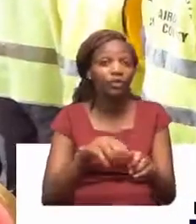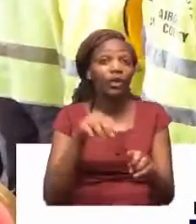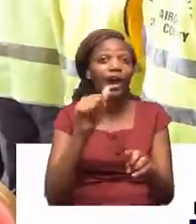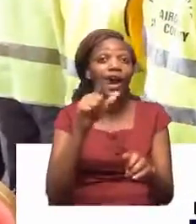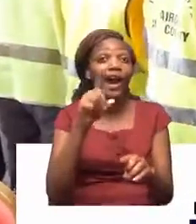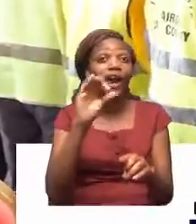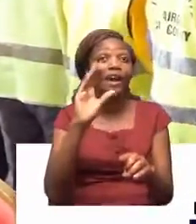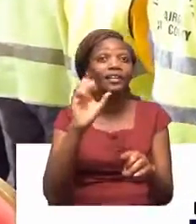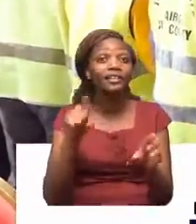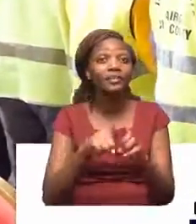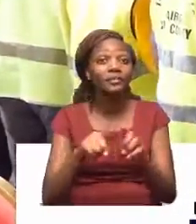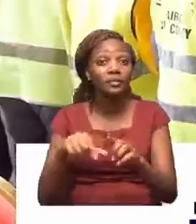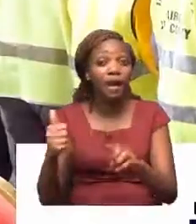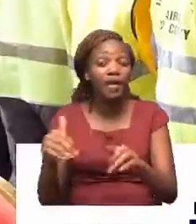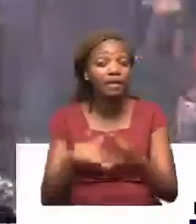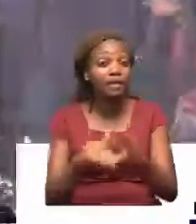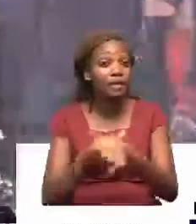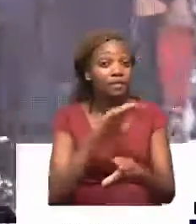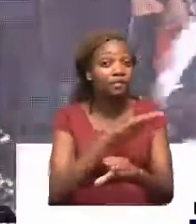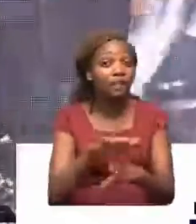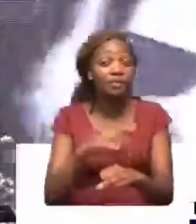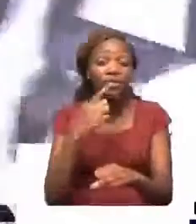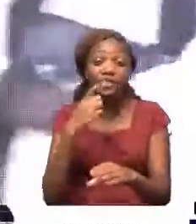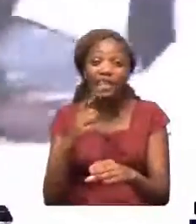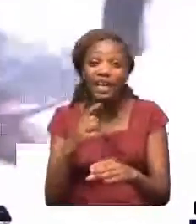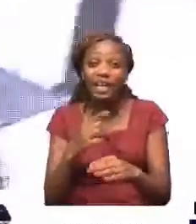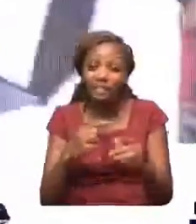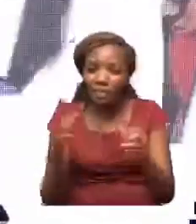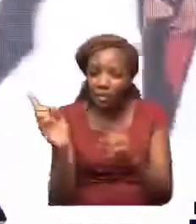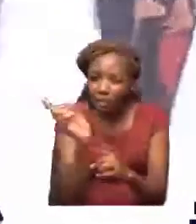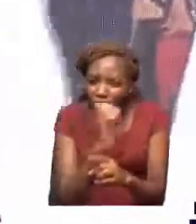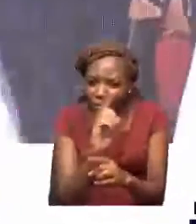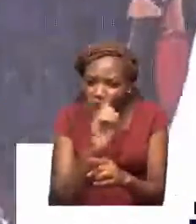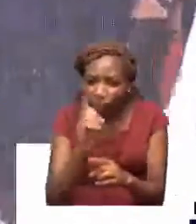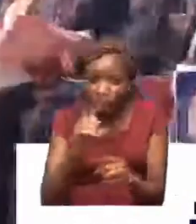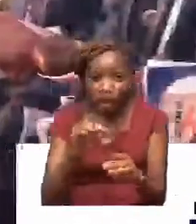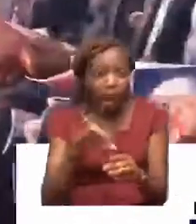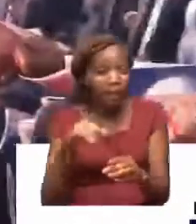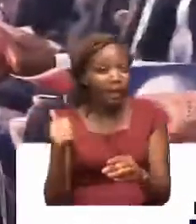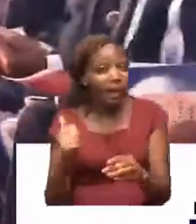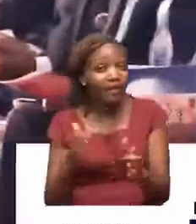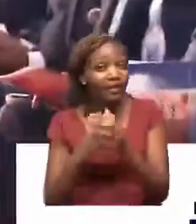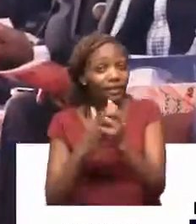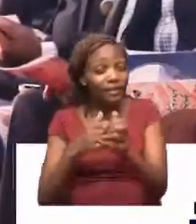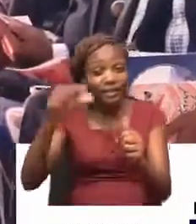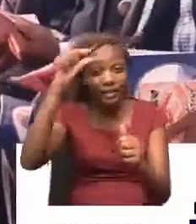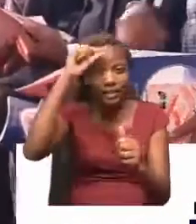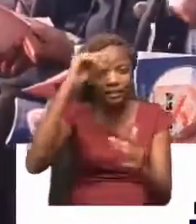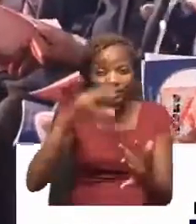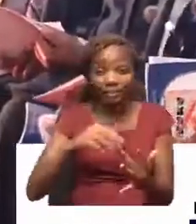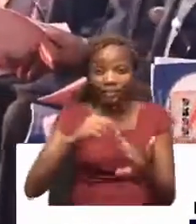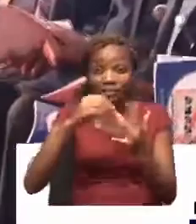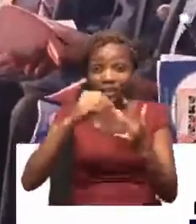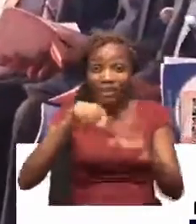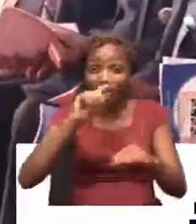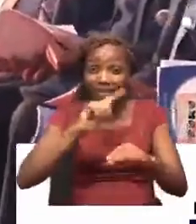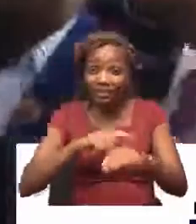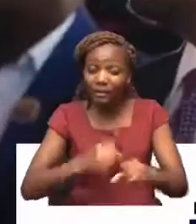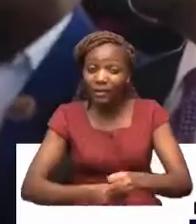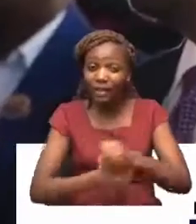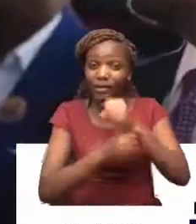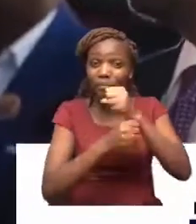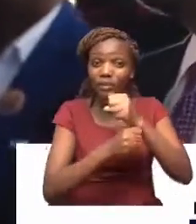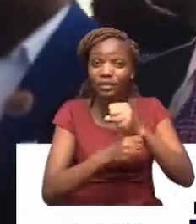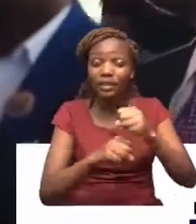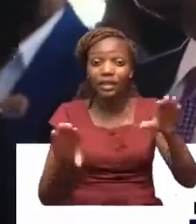wengine wamekuwa kidai kuwa wamekuwa wakitishiwa na baadhi ya viongozi serikalini haswa katika mtazamo wao wa kumuunga mkono